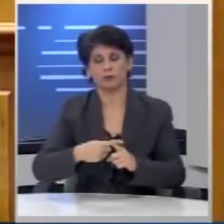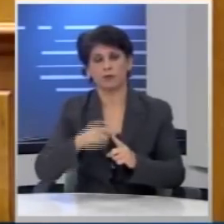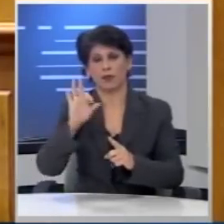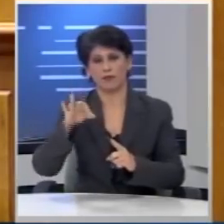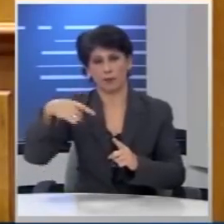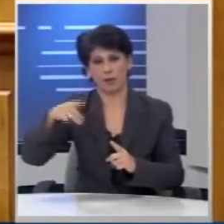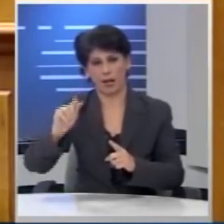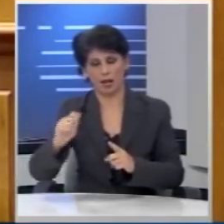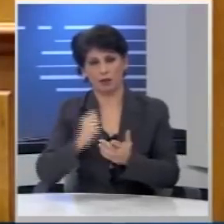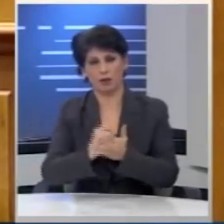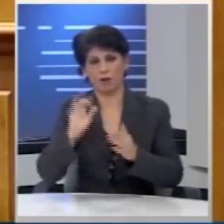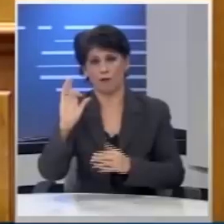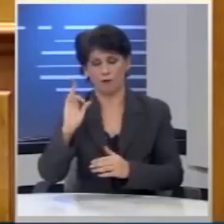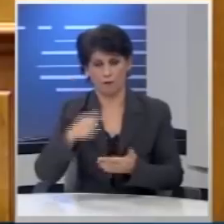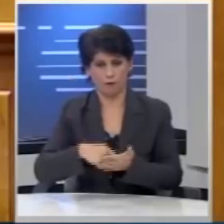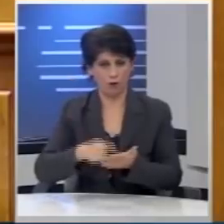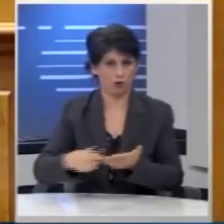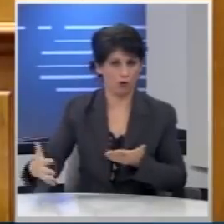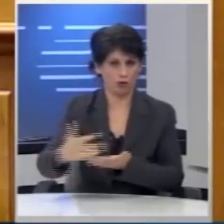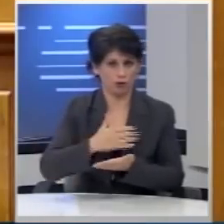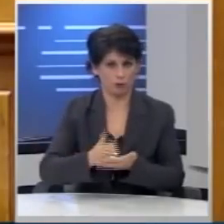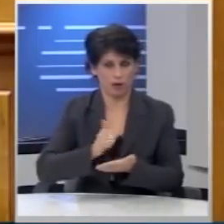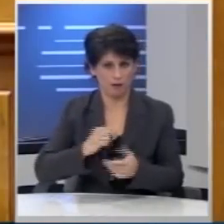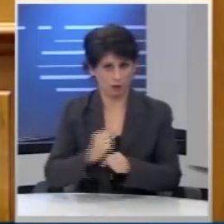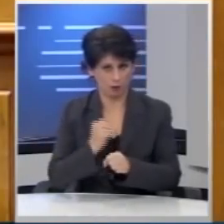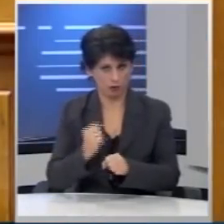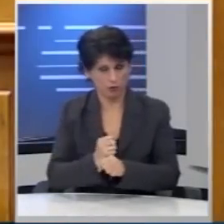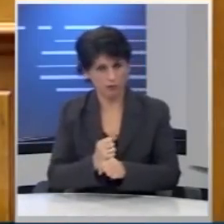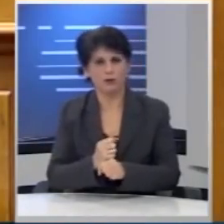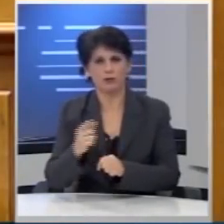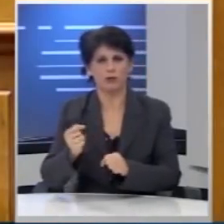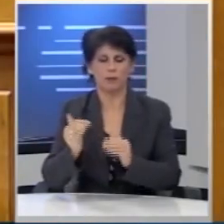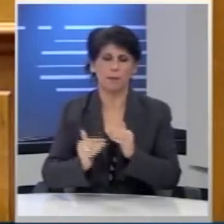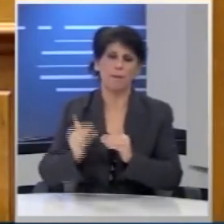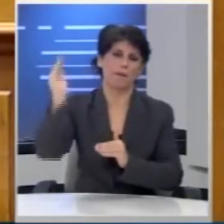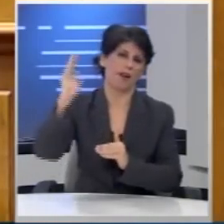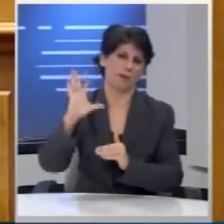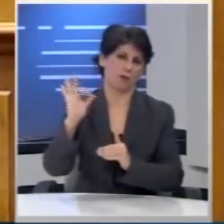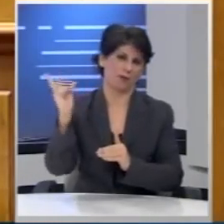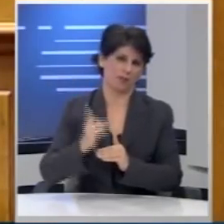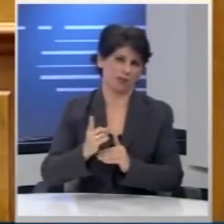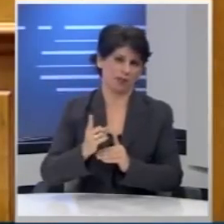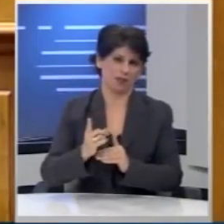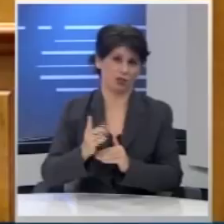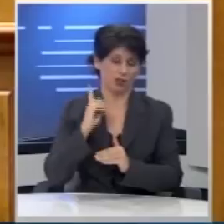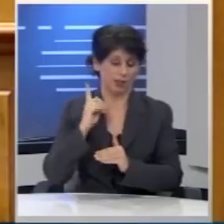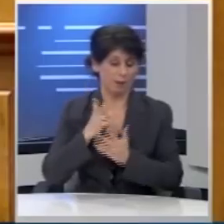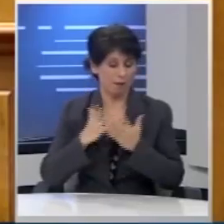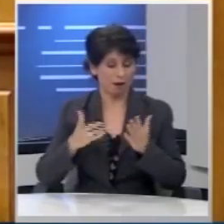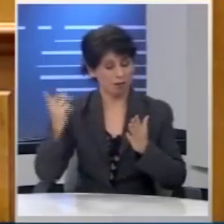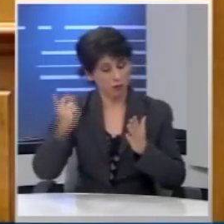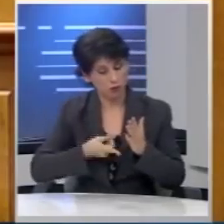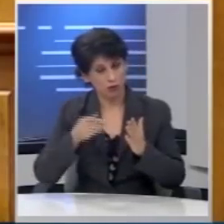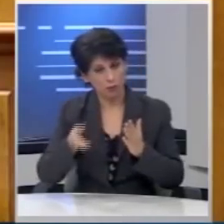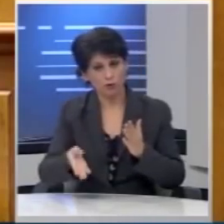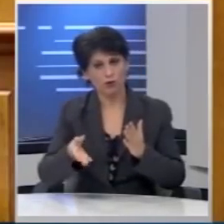το ΦΠΑ και τον φόρο εισοδήματος των αυτοαπασχολουμένων, υπερβαίνει το 50% και ένα μεγάλο κομμάτι